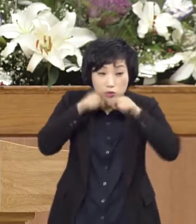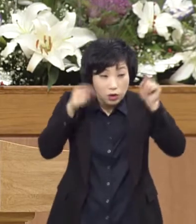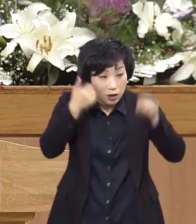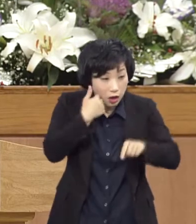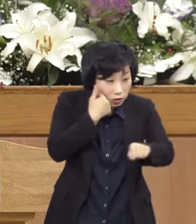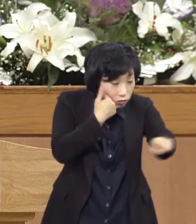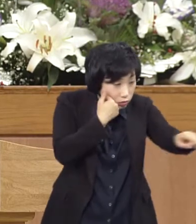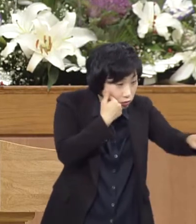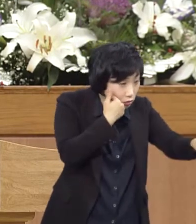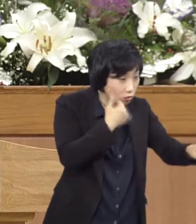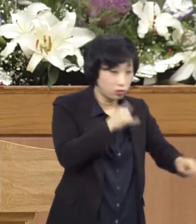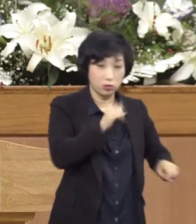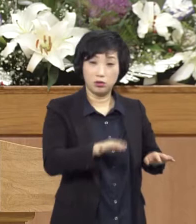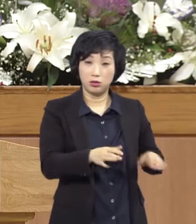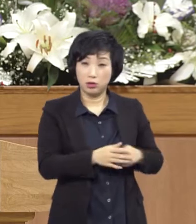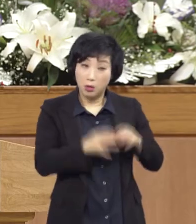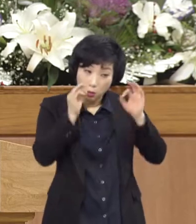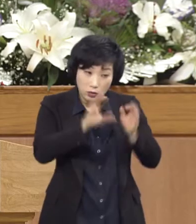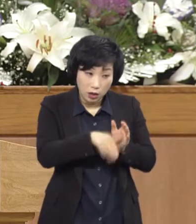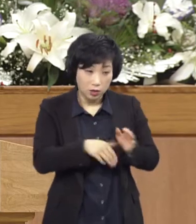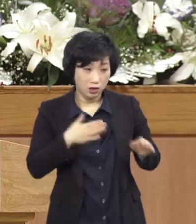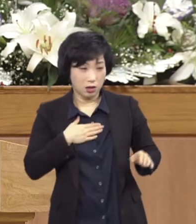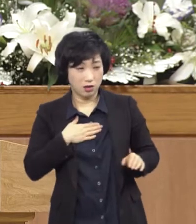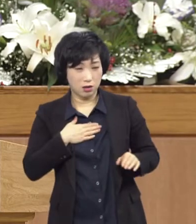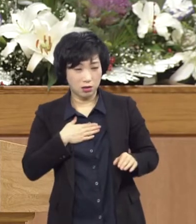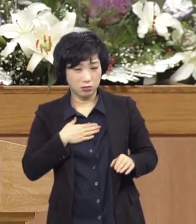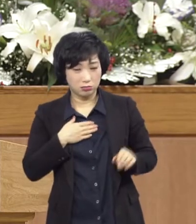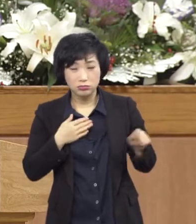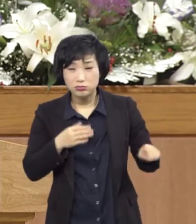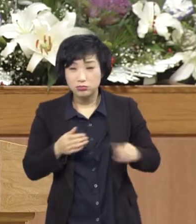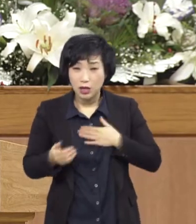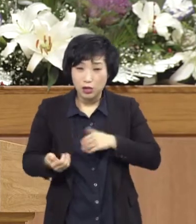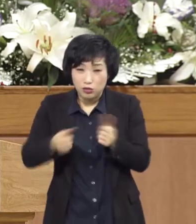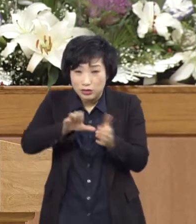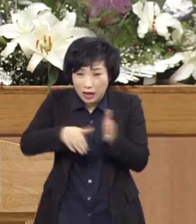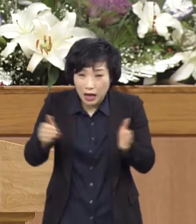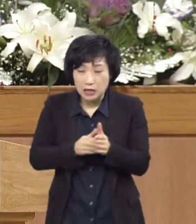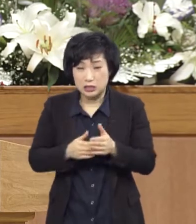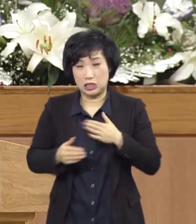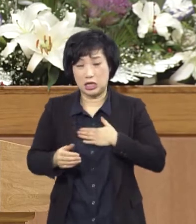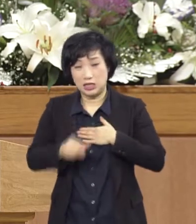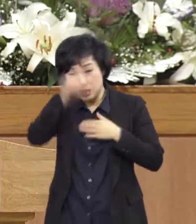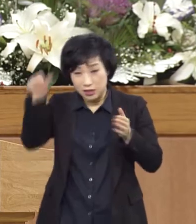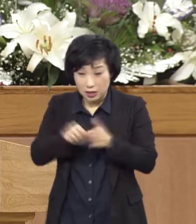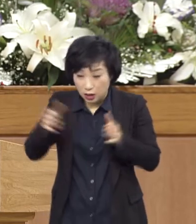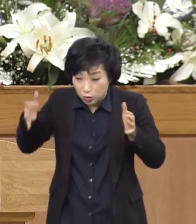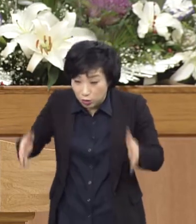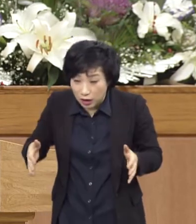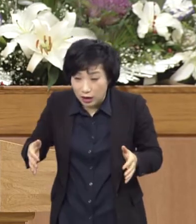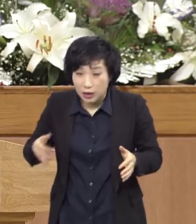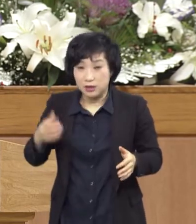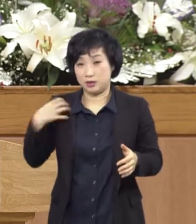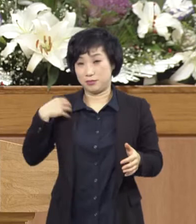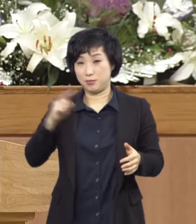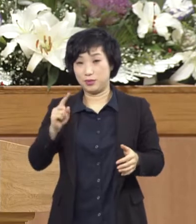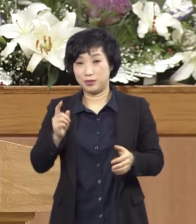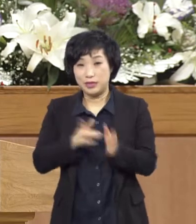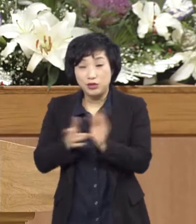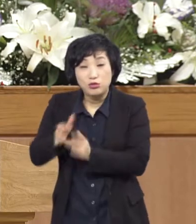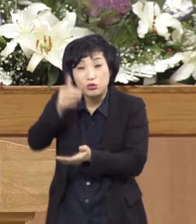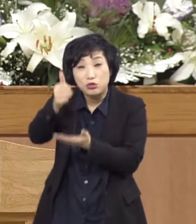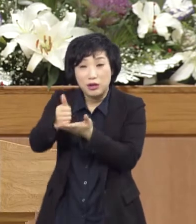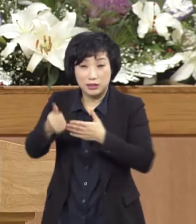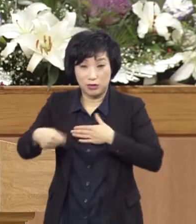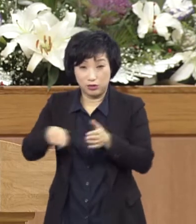때 지구상에 태어나서 내가 죽을 때까지 사는 시간이 예수 그리스도가 날 위해